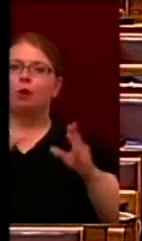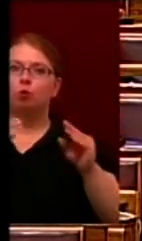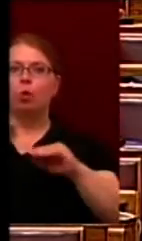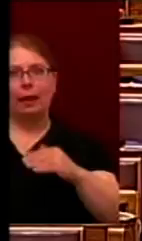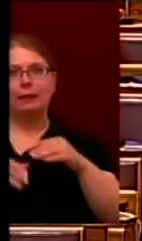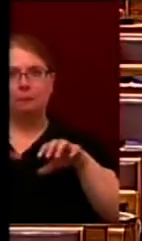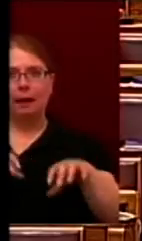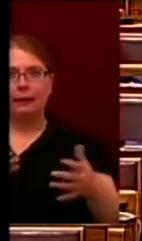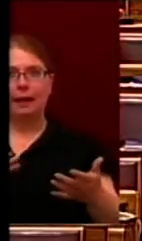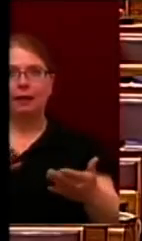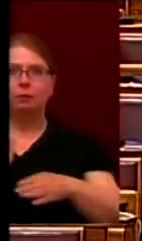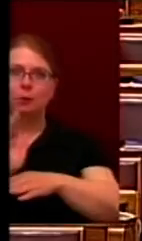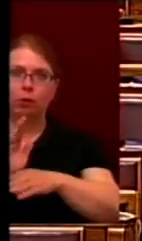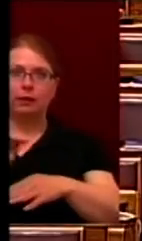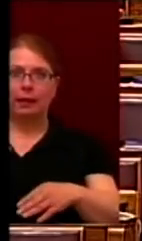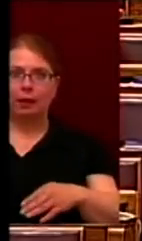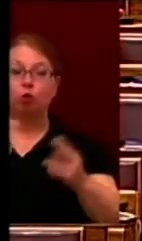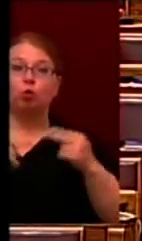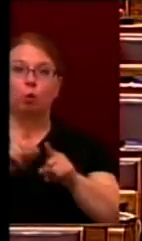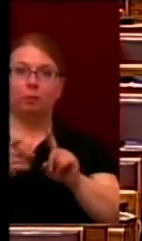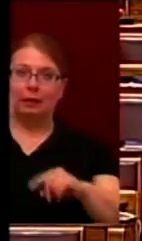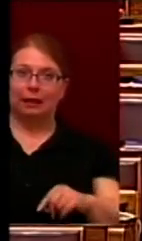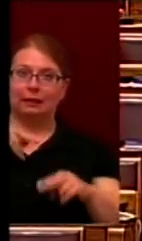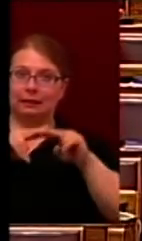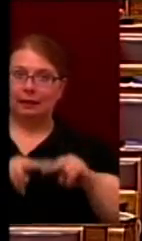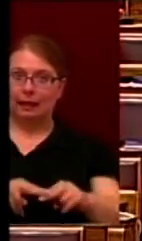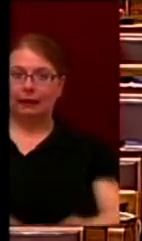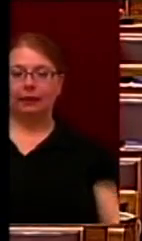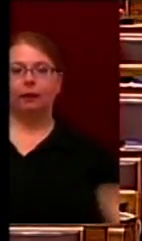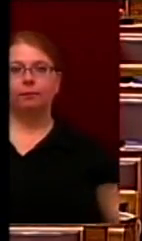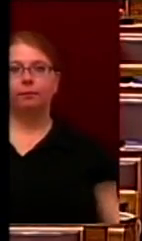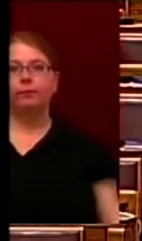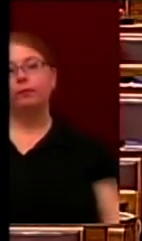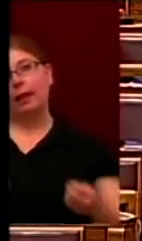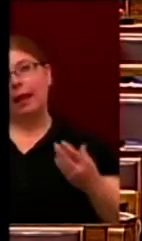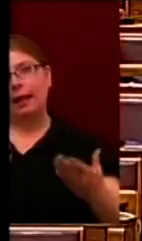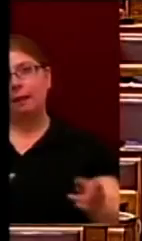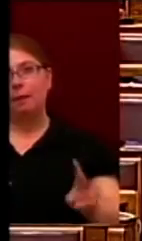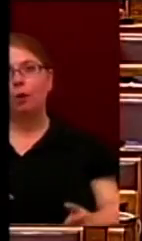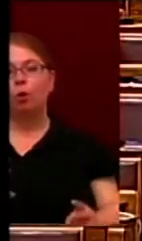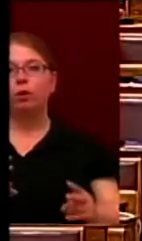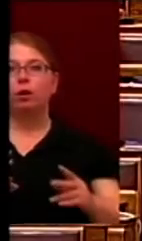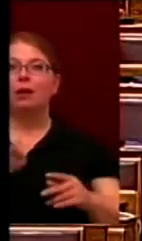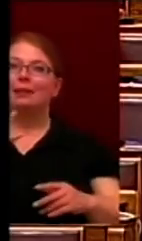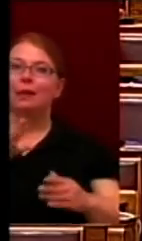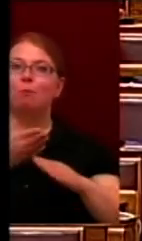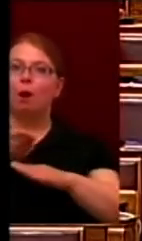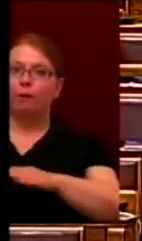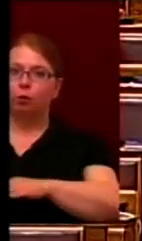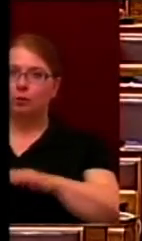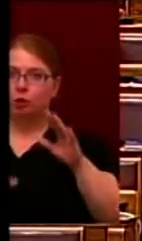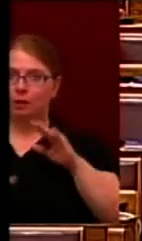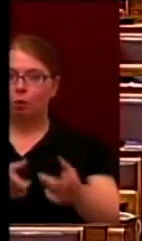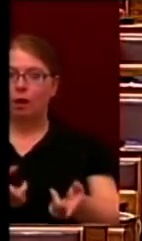megtett bizonyíték is, több, mint az eddig ígéretek. Engedje meg, hogy a négy beavatkozási terület közül, mely a